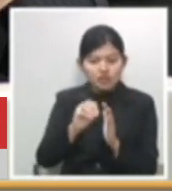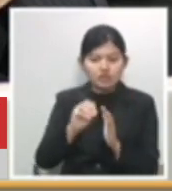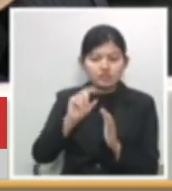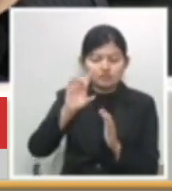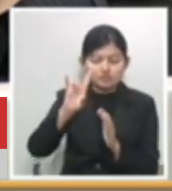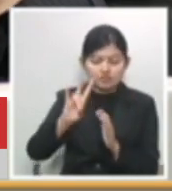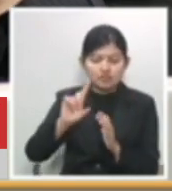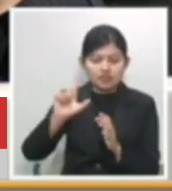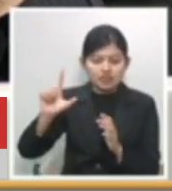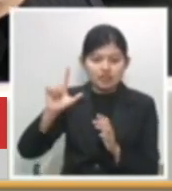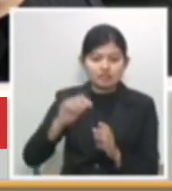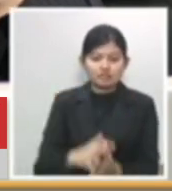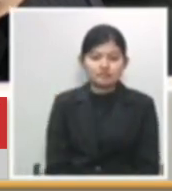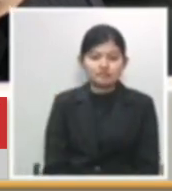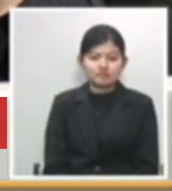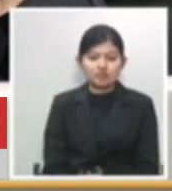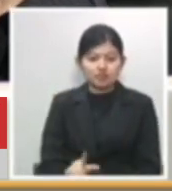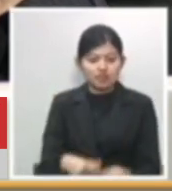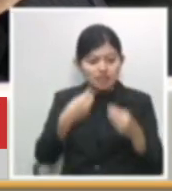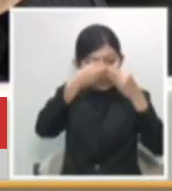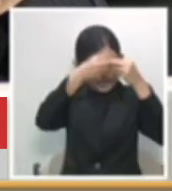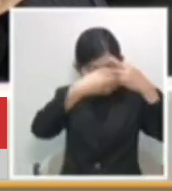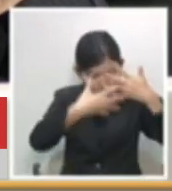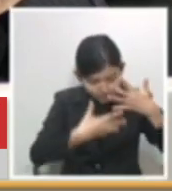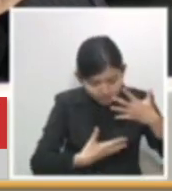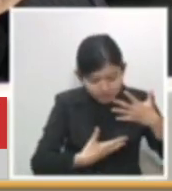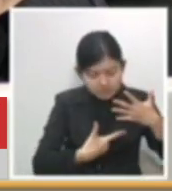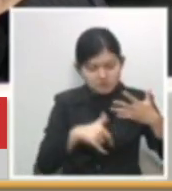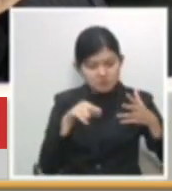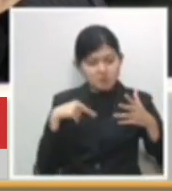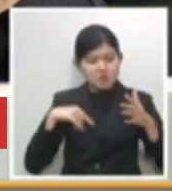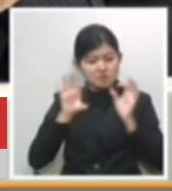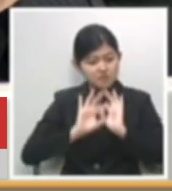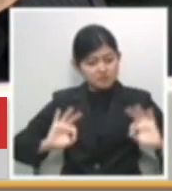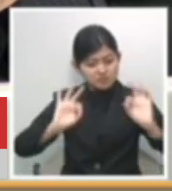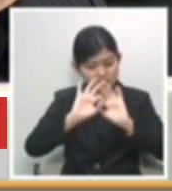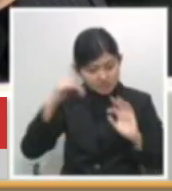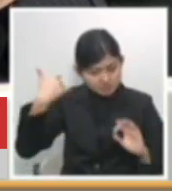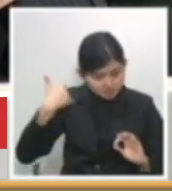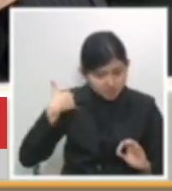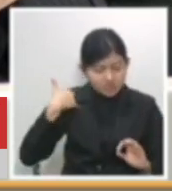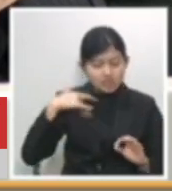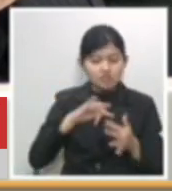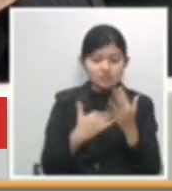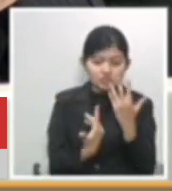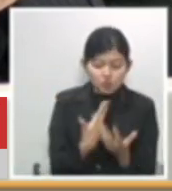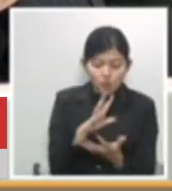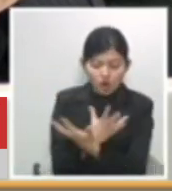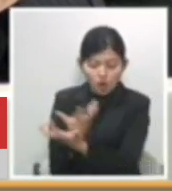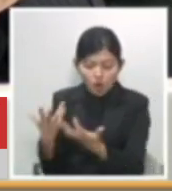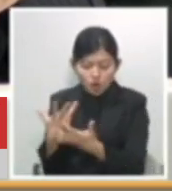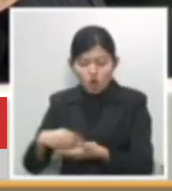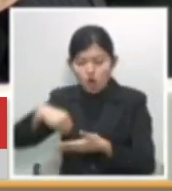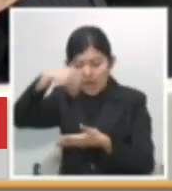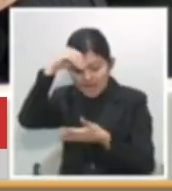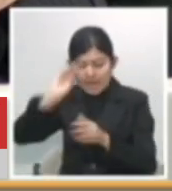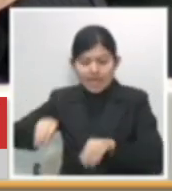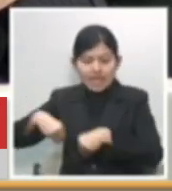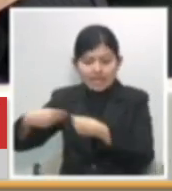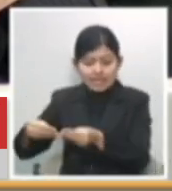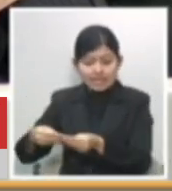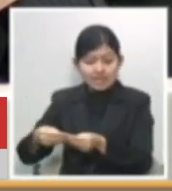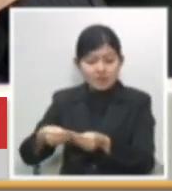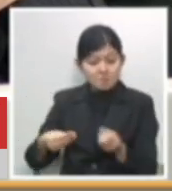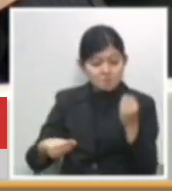ครับรายการเหล่านี้เนี่ยมันมีความจำเป็นมากกว่าการที่จะจัดเป็นค่าวัสดุการศึกษาให้สำหรับเด็กใช่หรือ